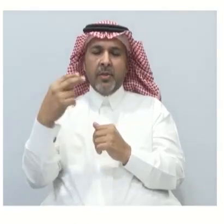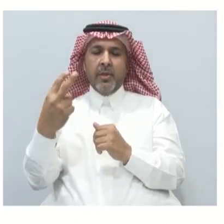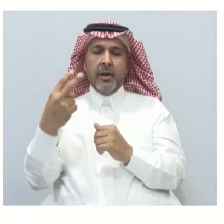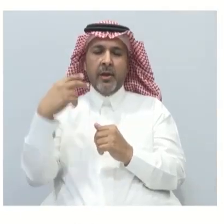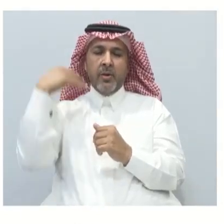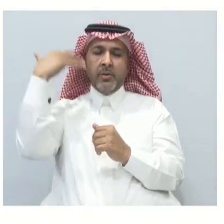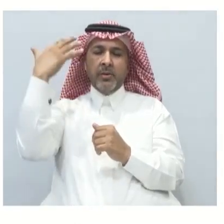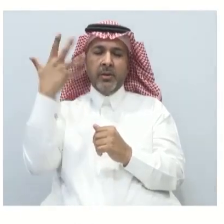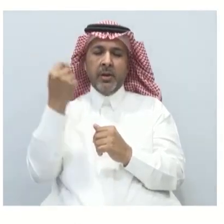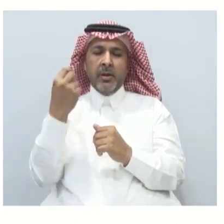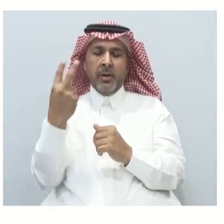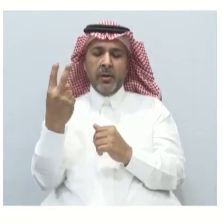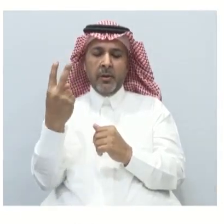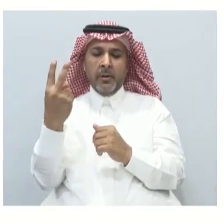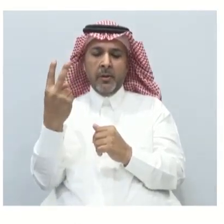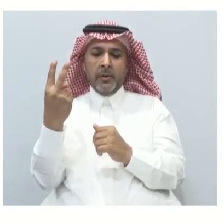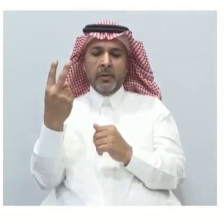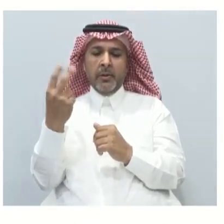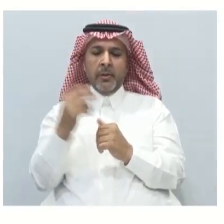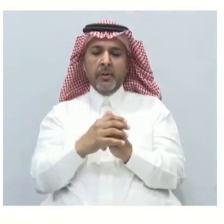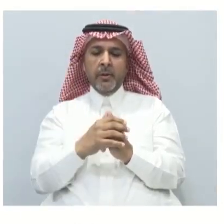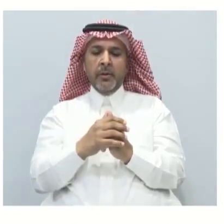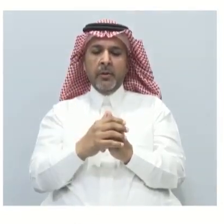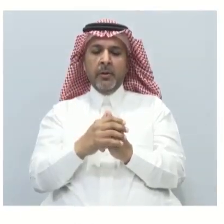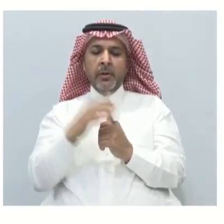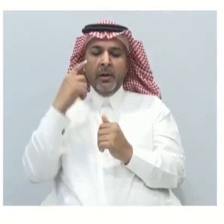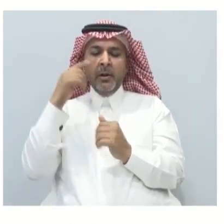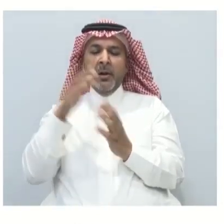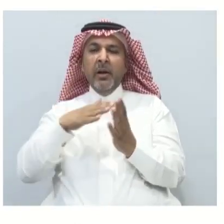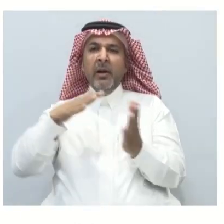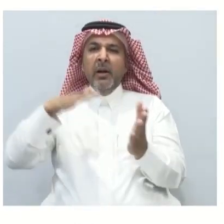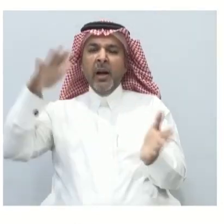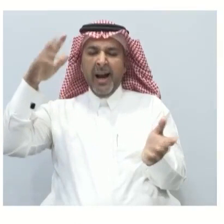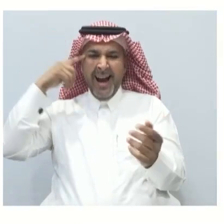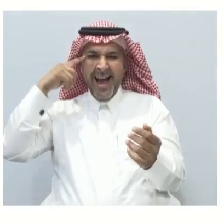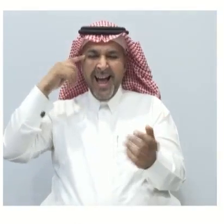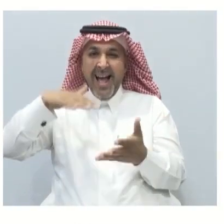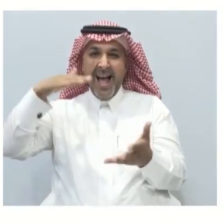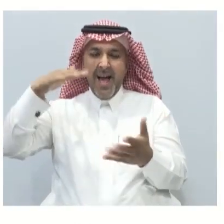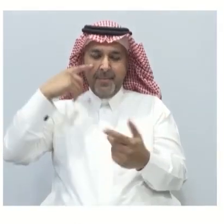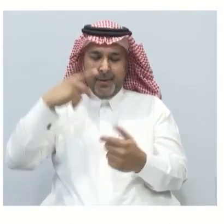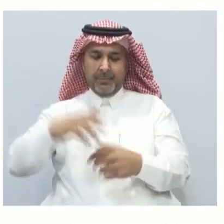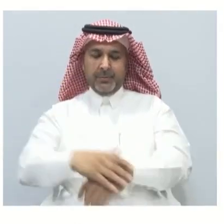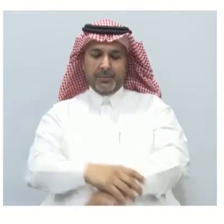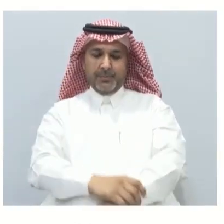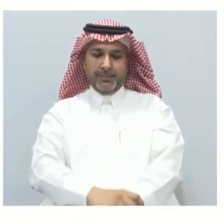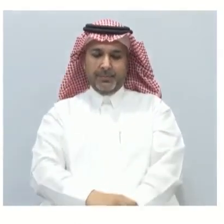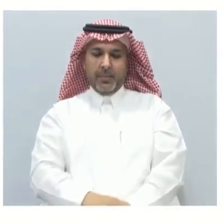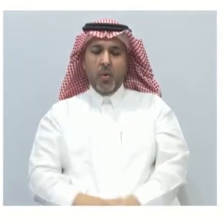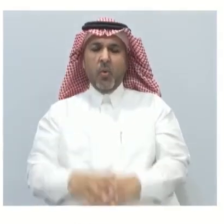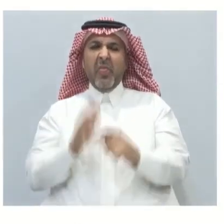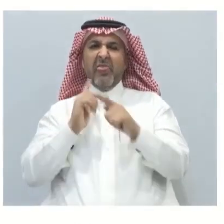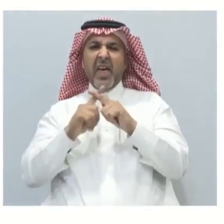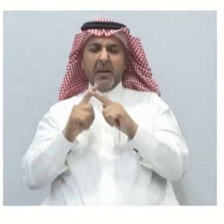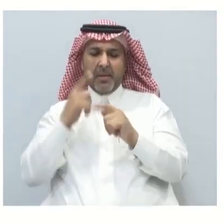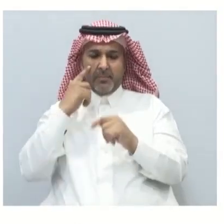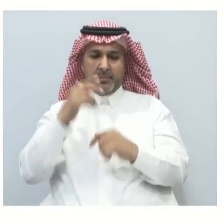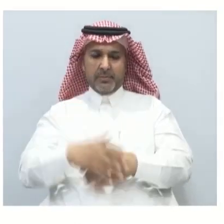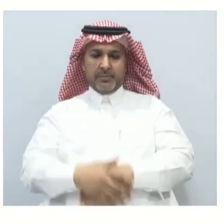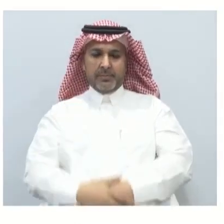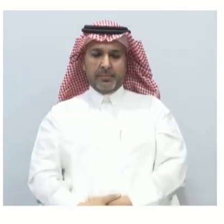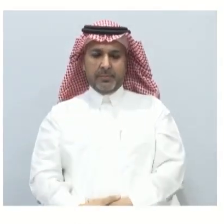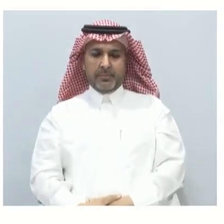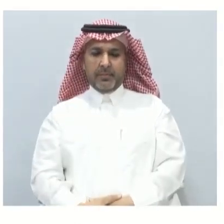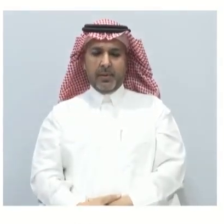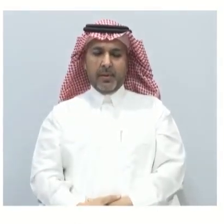512 2 اس 10 1024 يعني على الاقل نوصل الاس 10 في الا 2 لانه يعتبر من اهم الاسس حنحتاج